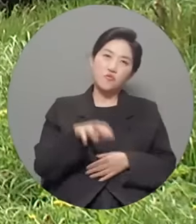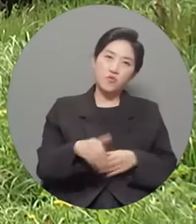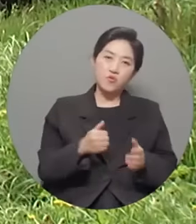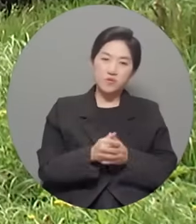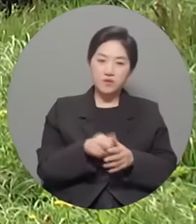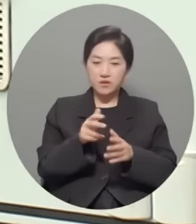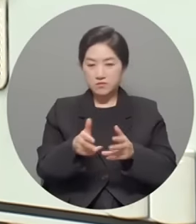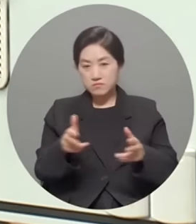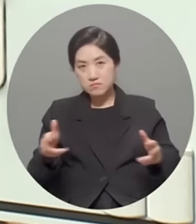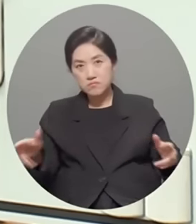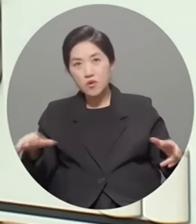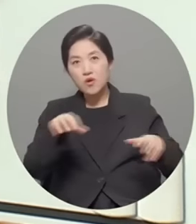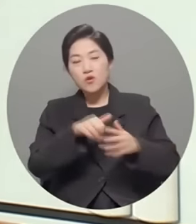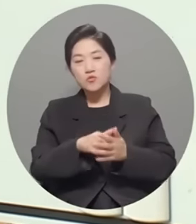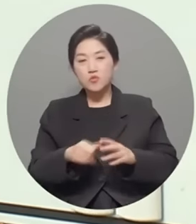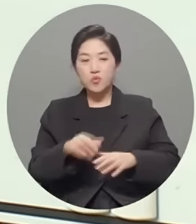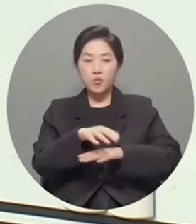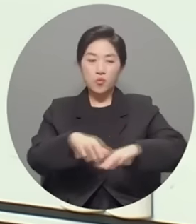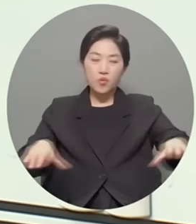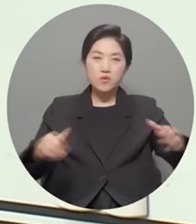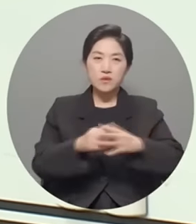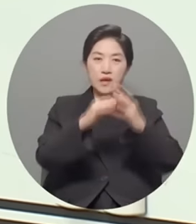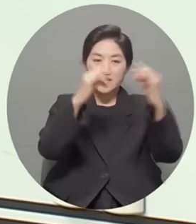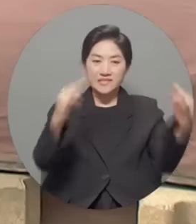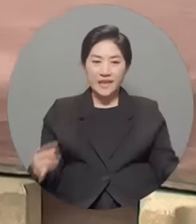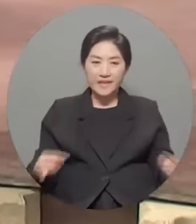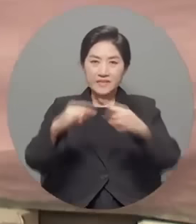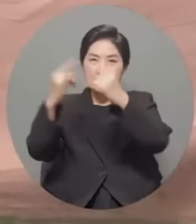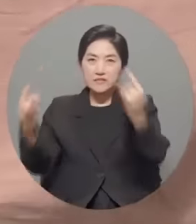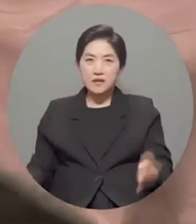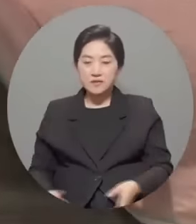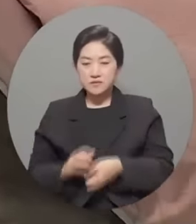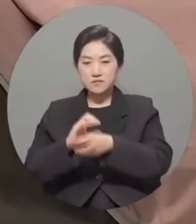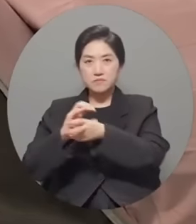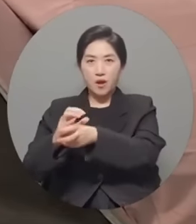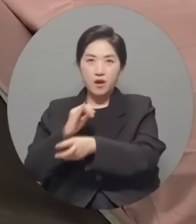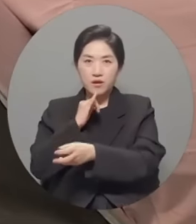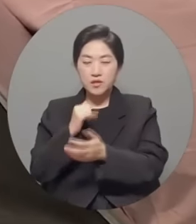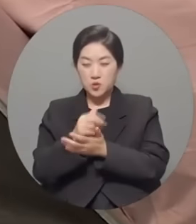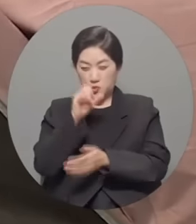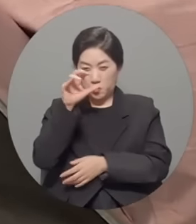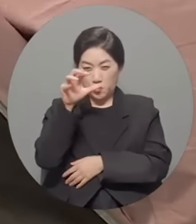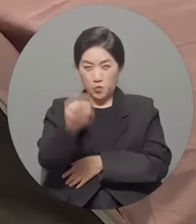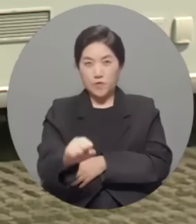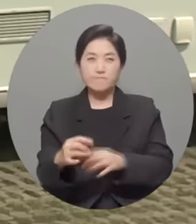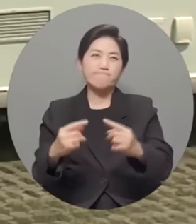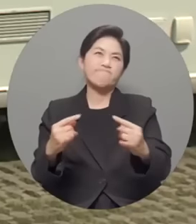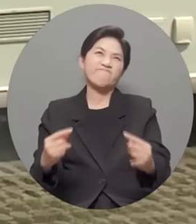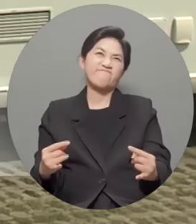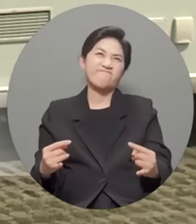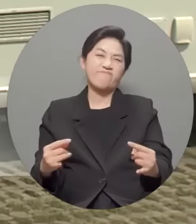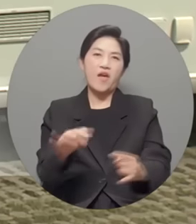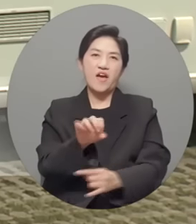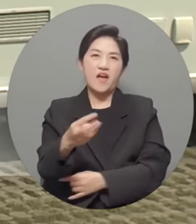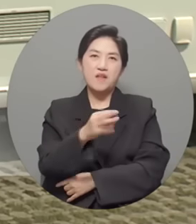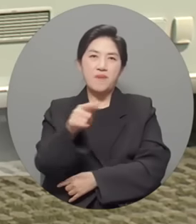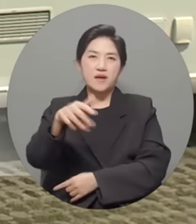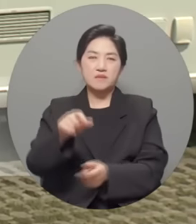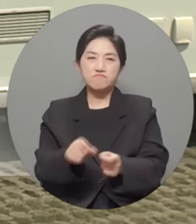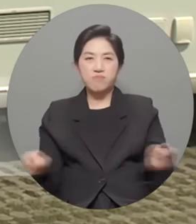이미 텐트와 캠핑카가 즐비합니다. 좋은 자리를 차지하기 위한 알박기, 이른바 장박